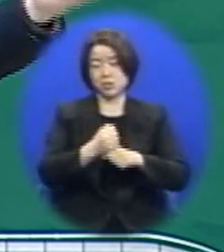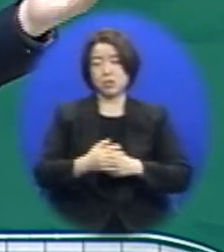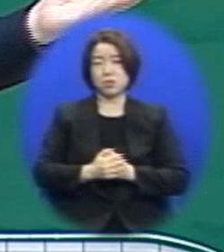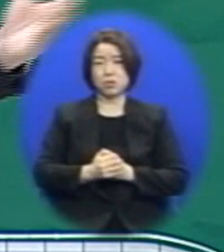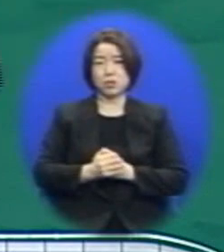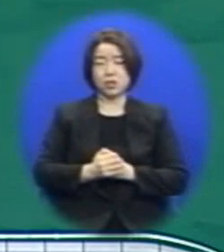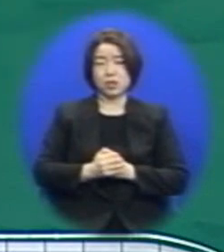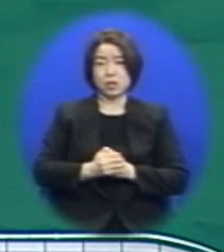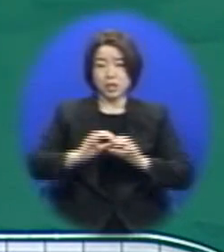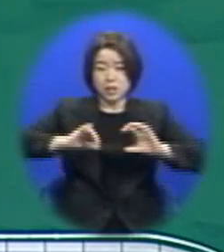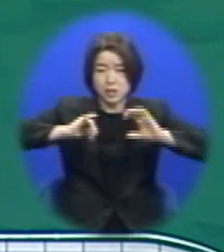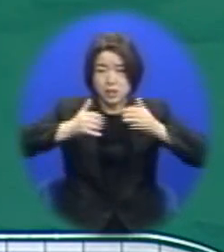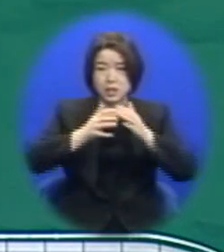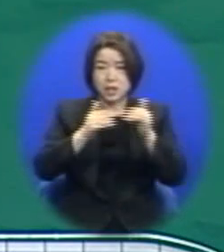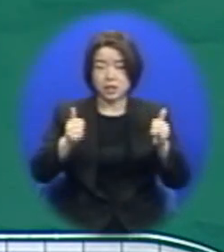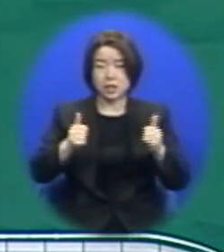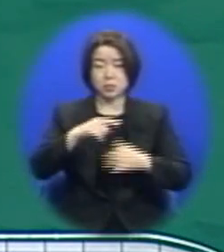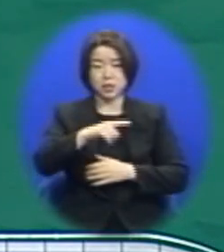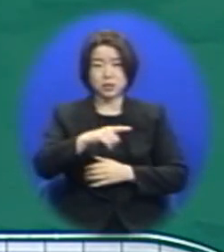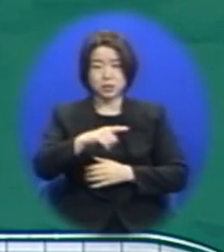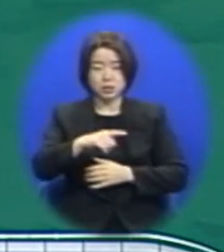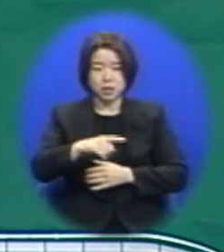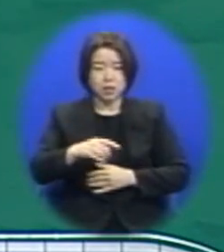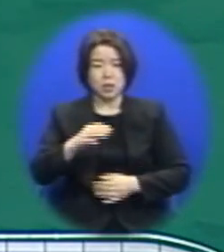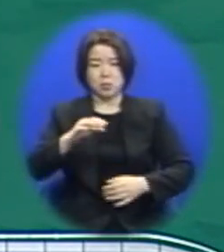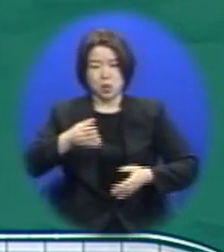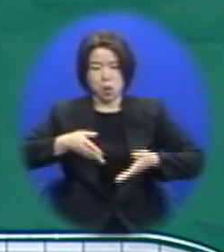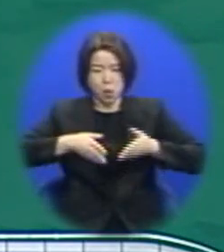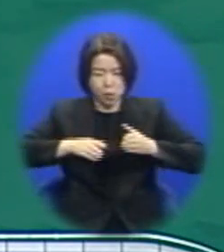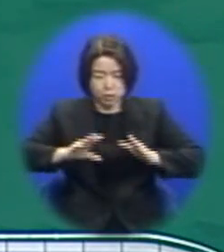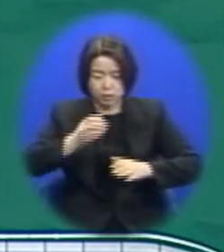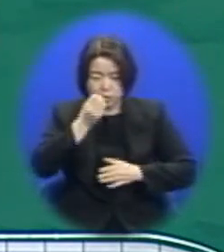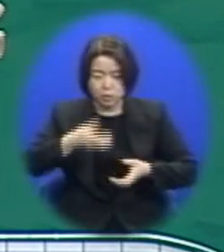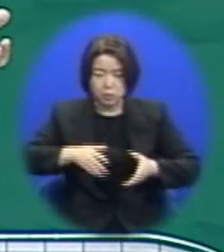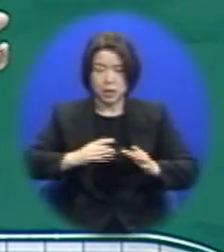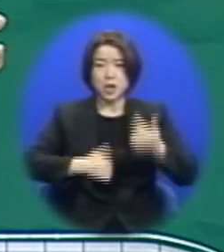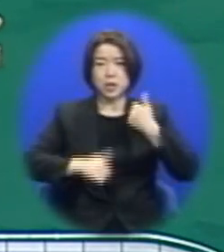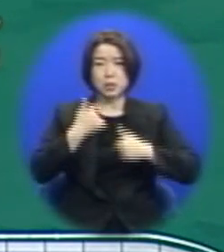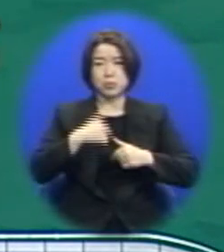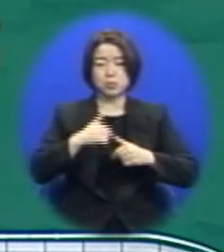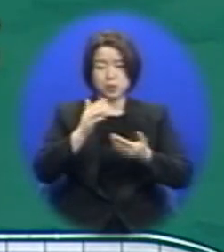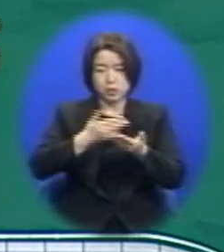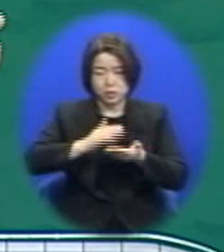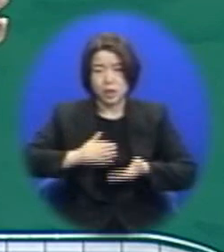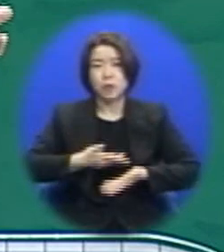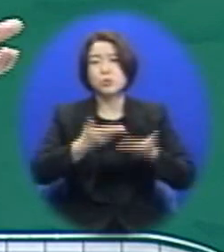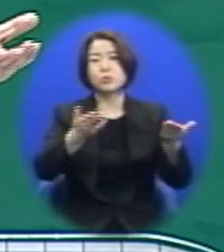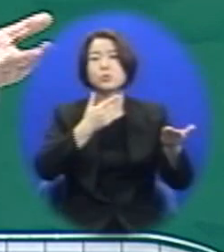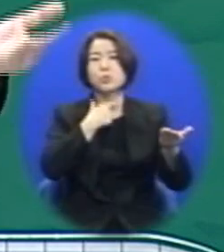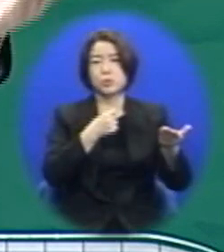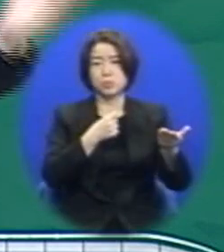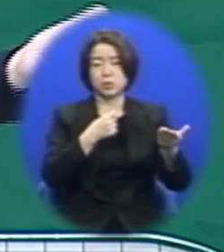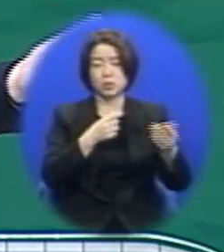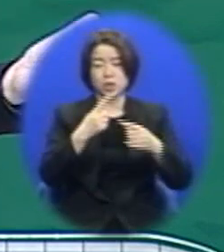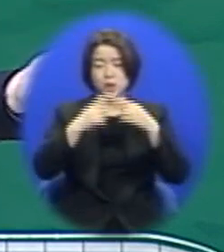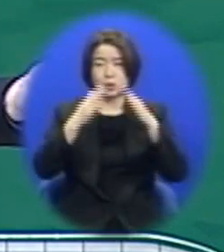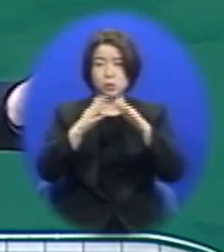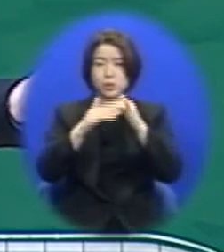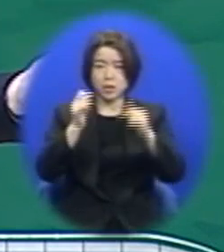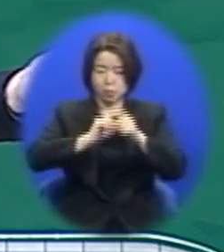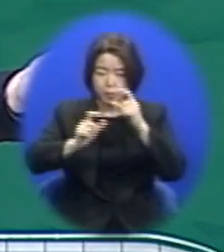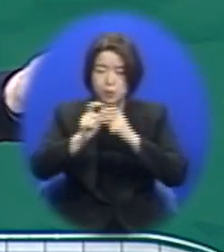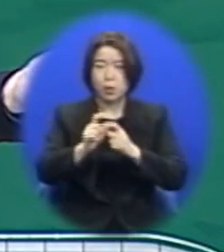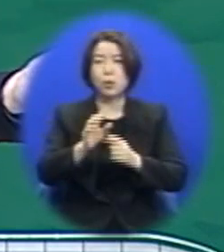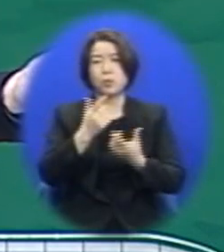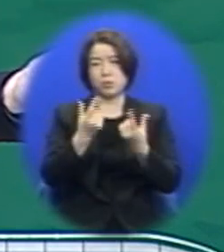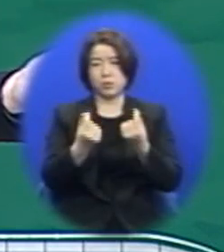그 기쁨을 함께 나누고 싶었기 때문에 교우 여러분들에게는 더 그렇습니다. 성탄절은 말할 수 없이 놀라운